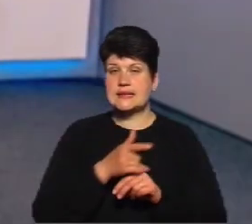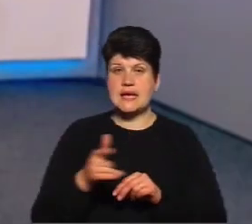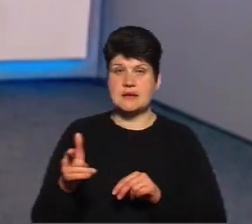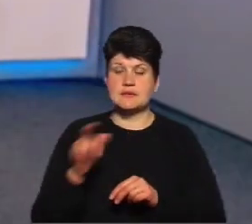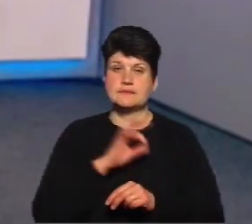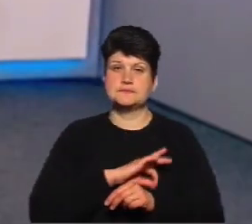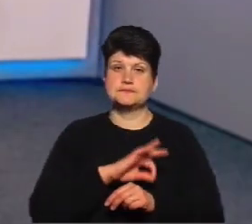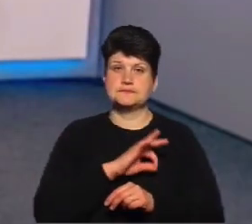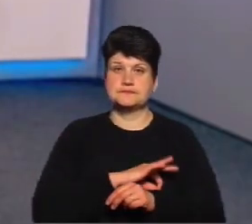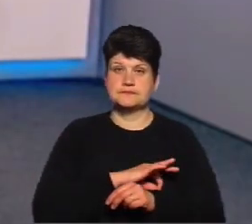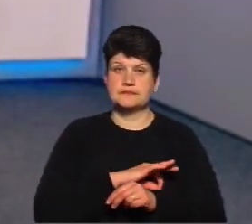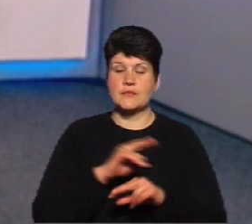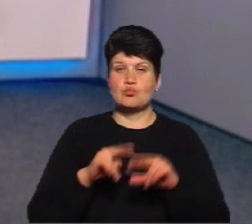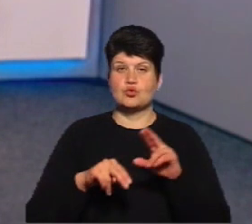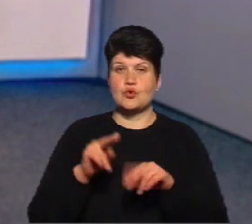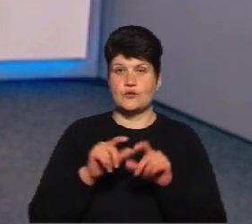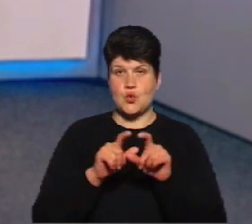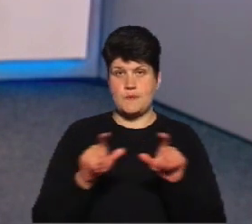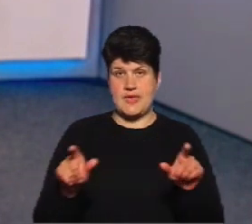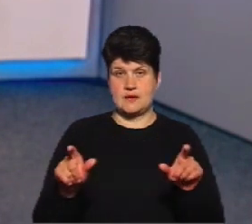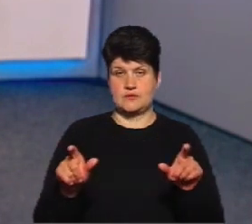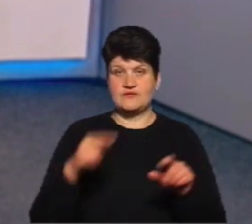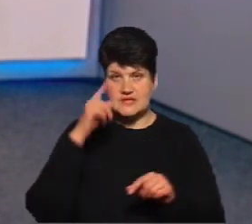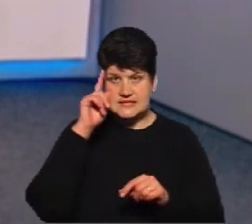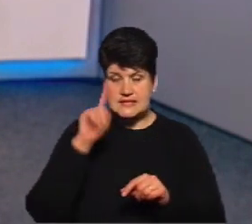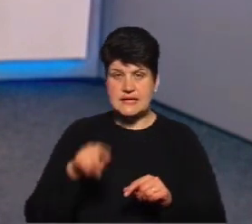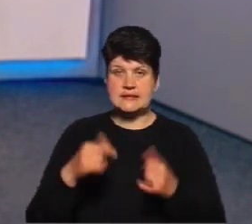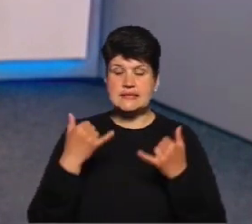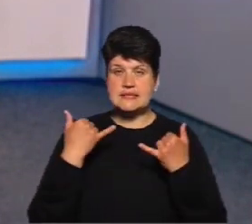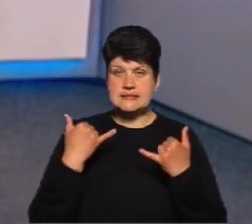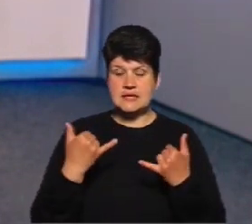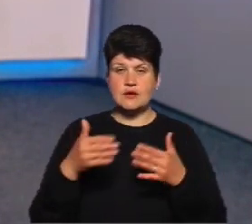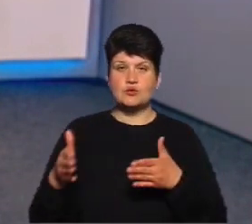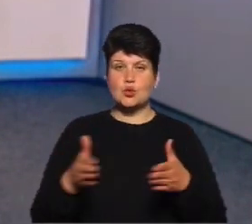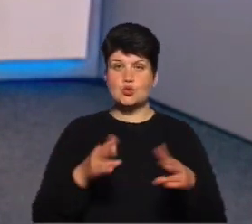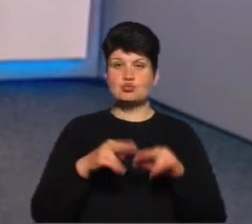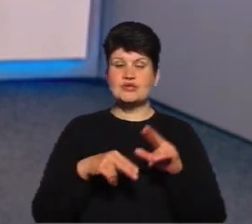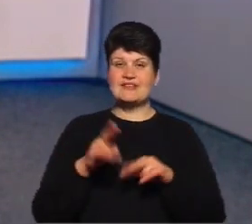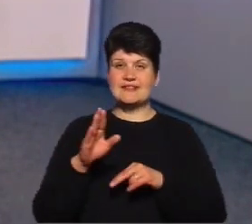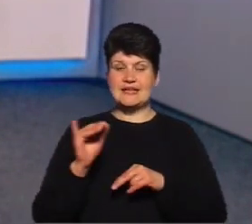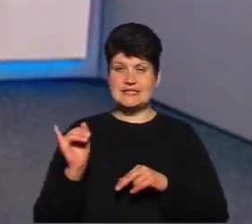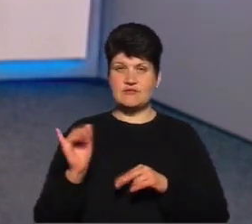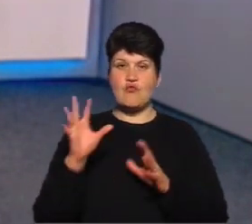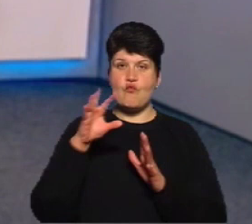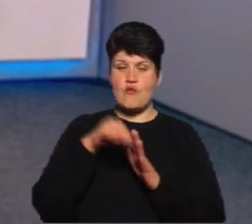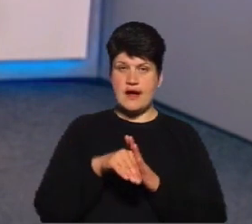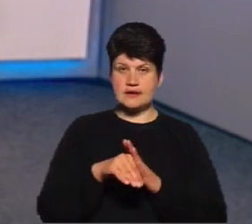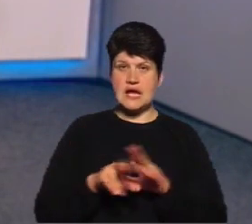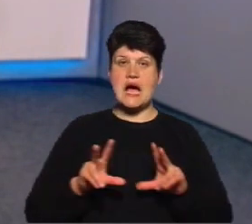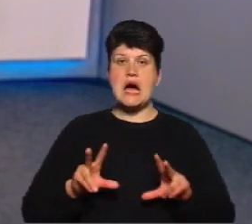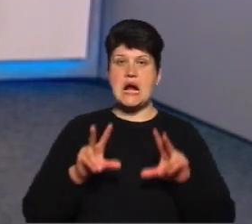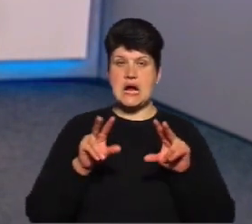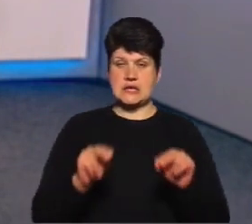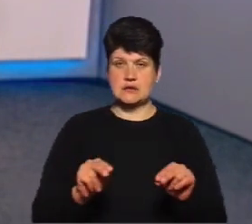експлуатації збудованого об'єкту. Ви знаєте, зараз в дорожньому будівництві введено гарантії.